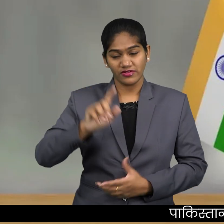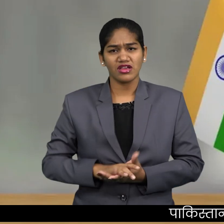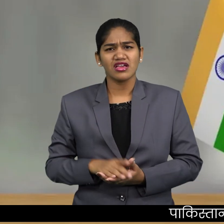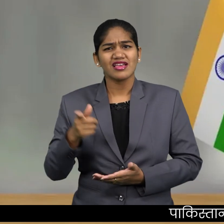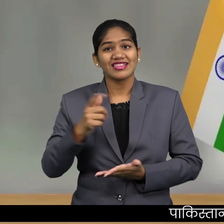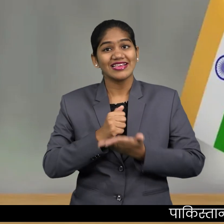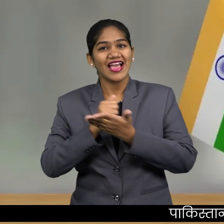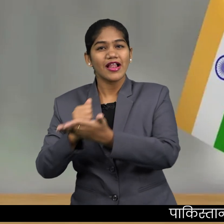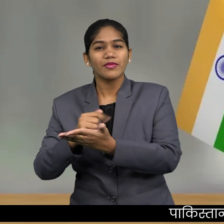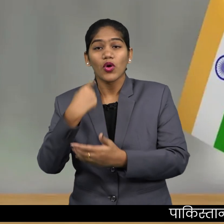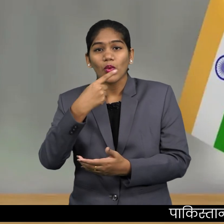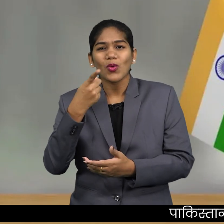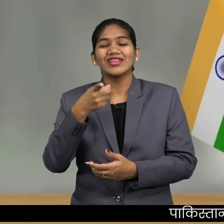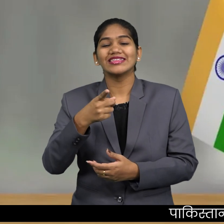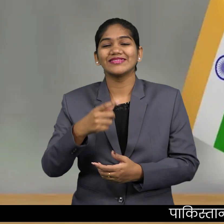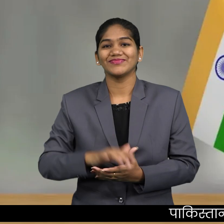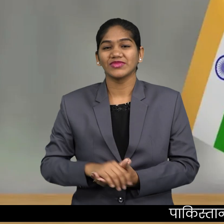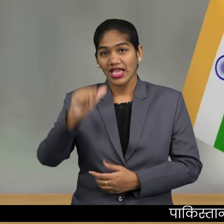पाकिस्तानपासून स्वतंत्र झाला.